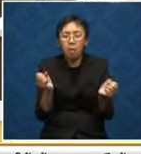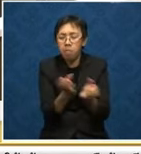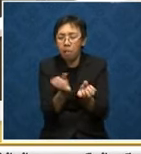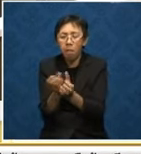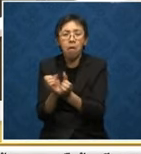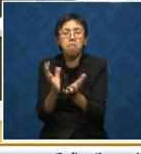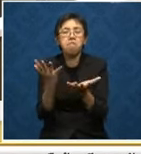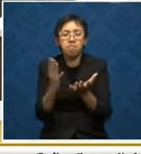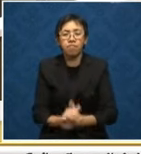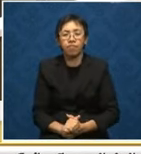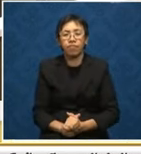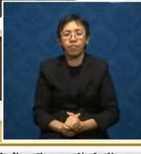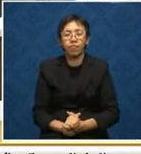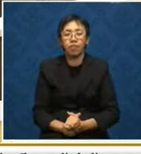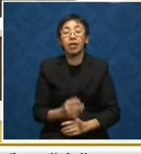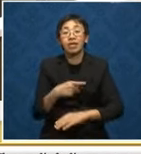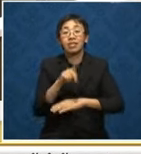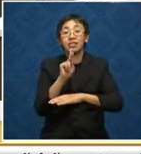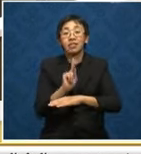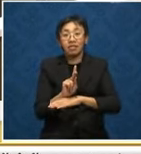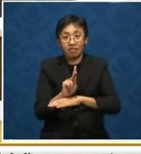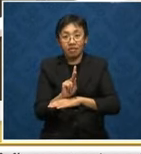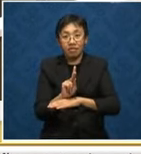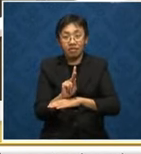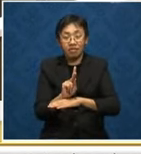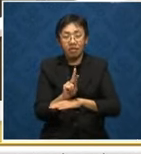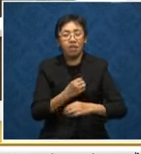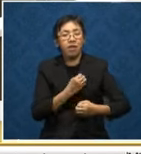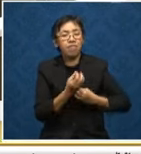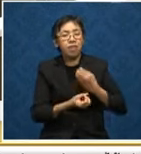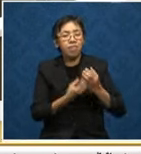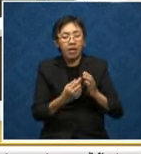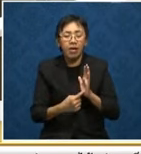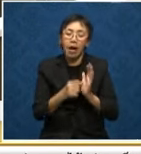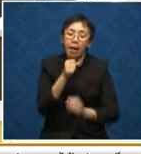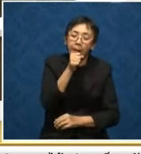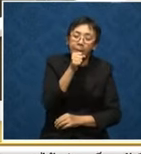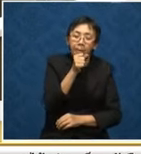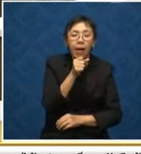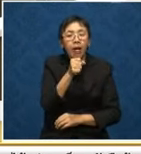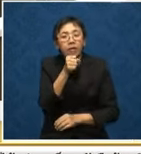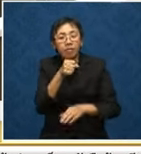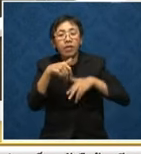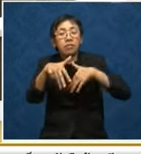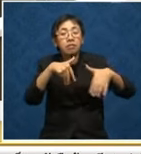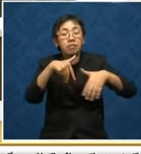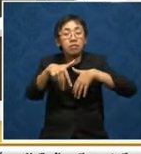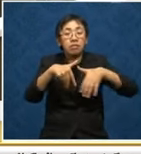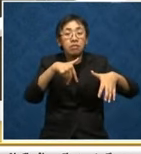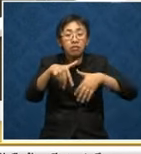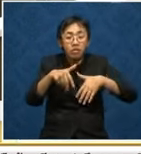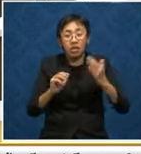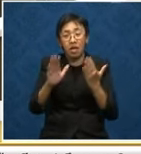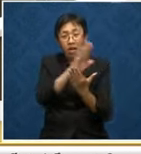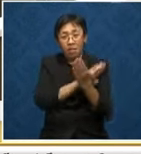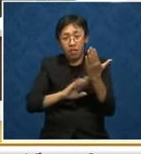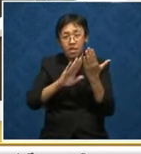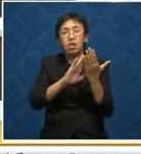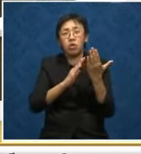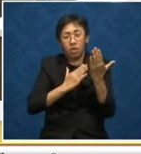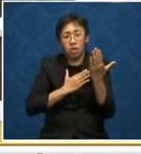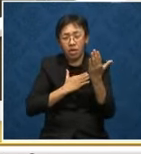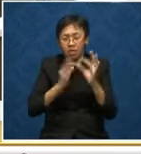ตั้งแต่ท่านประธานได้แสดงความเห็นต่อสาธารณชนว่าบ้านเมืองเรามีความจำเป็น